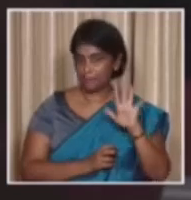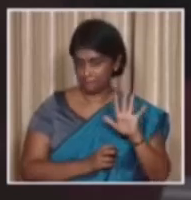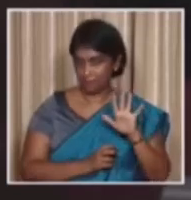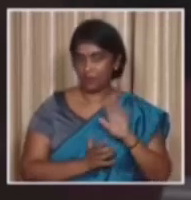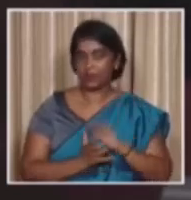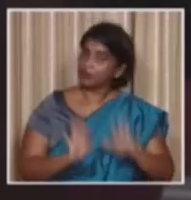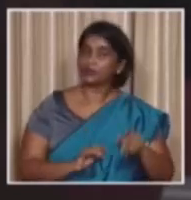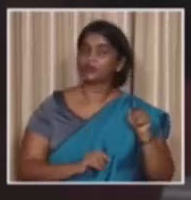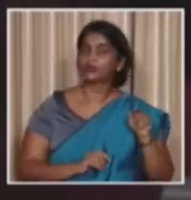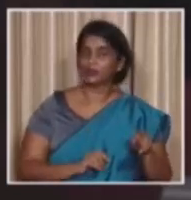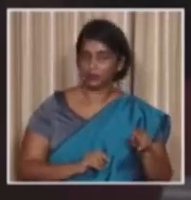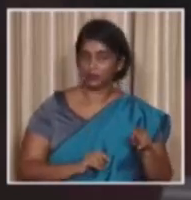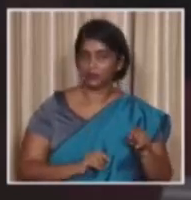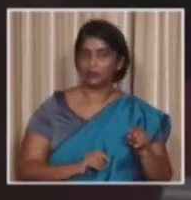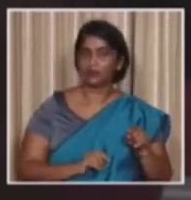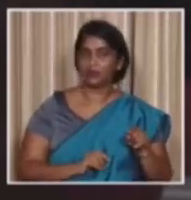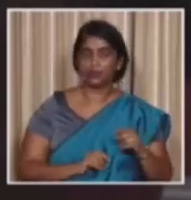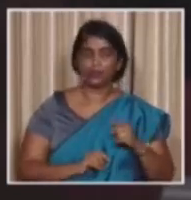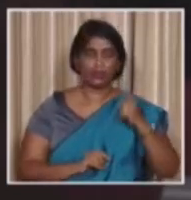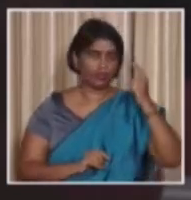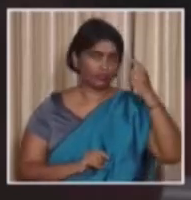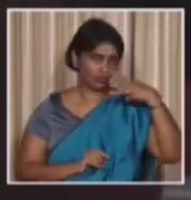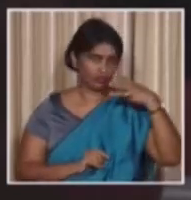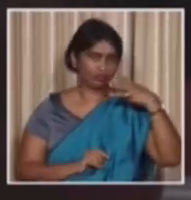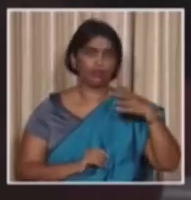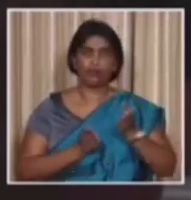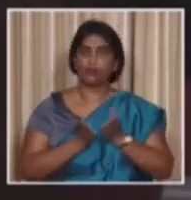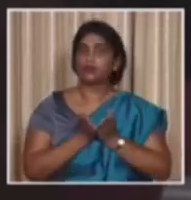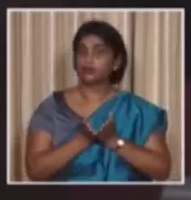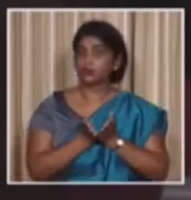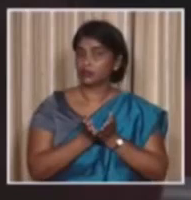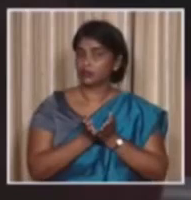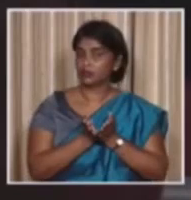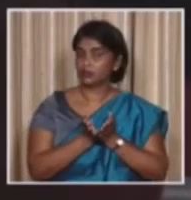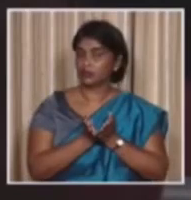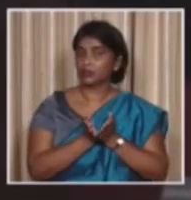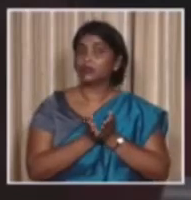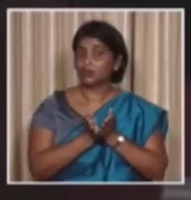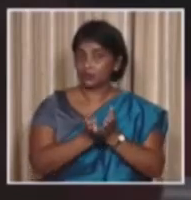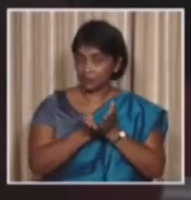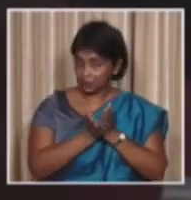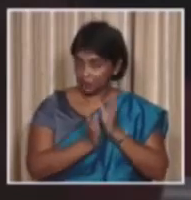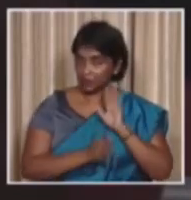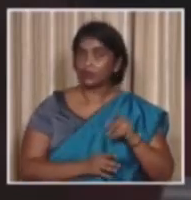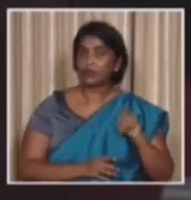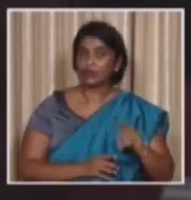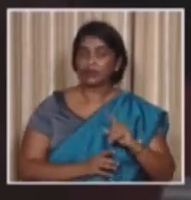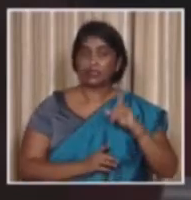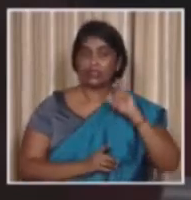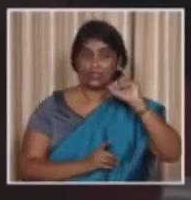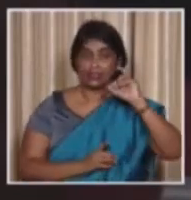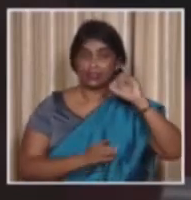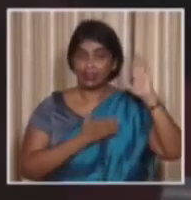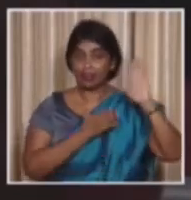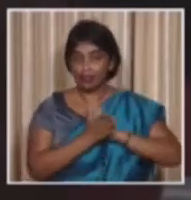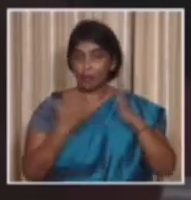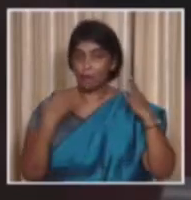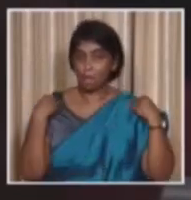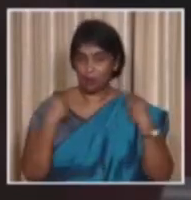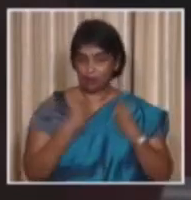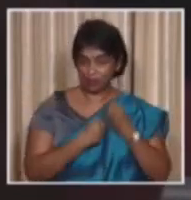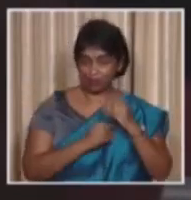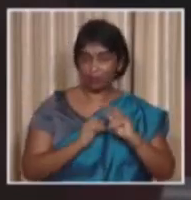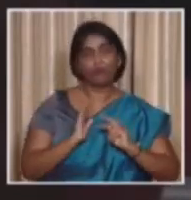வசதிகளை கொண்டுள்ளன. பல நாள் மீன்பிடி படகுகளுக்கு செய்மதி தொழில்நுட்ப வசதிகளை வழங்கும் கருத்திட்டம்